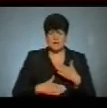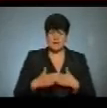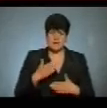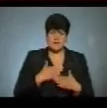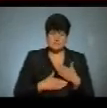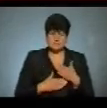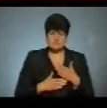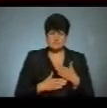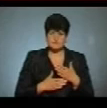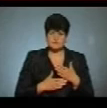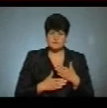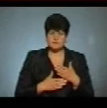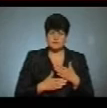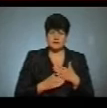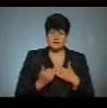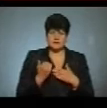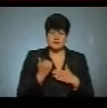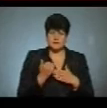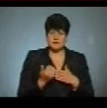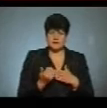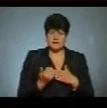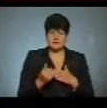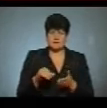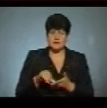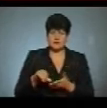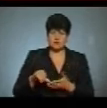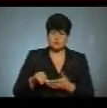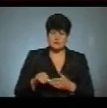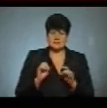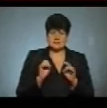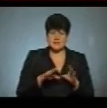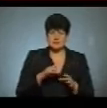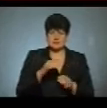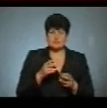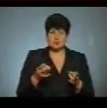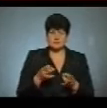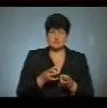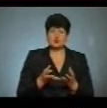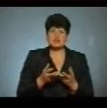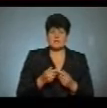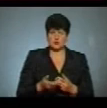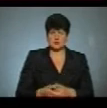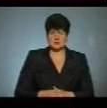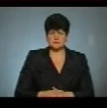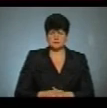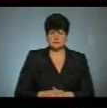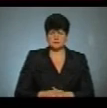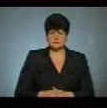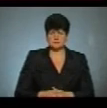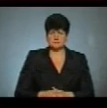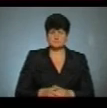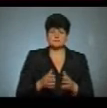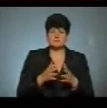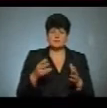і їхній присутності, і здачі тої необхідної кількості. І